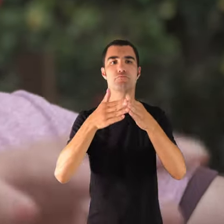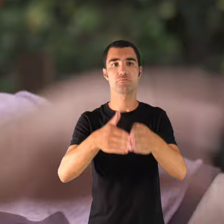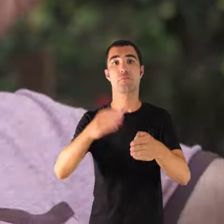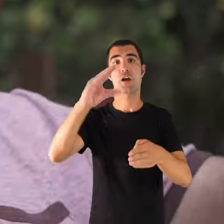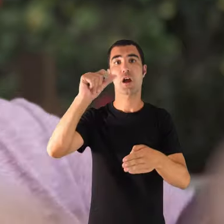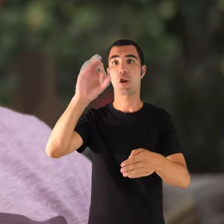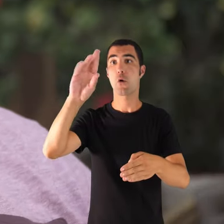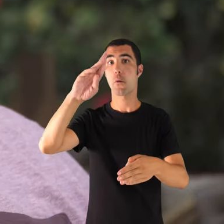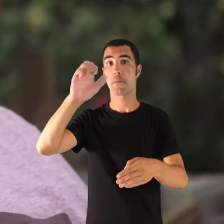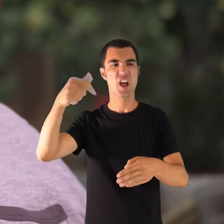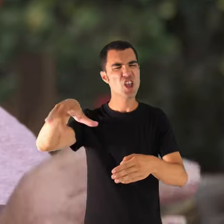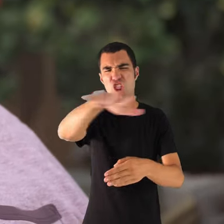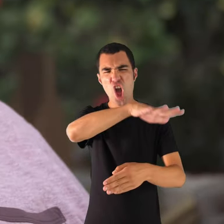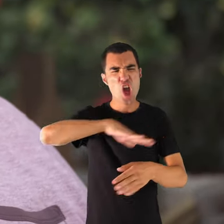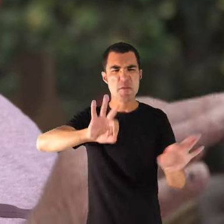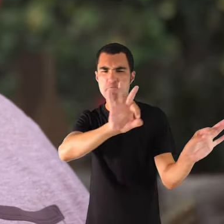tot, per dinar.